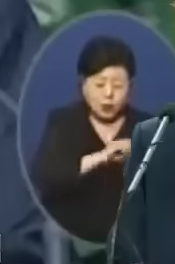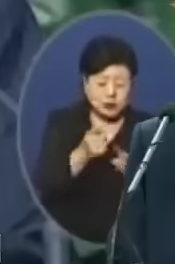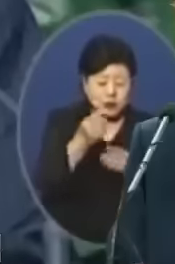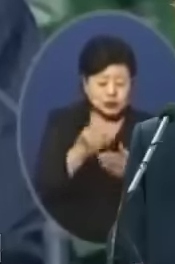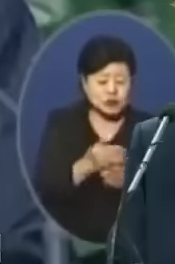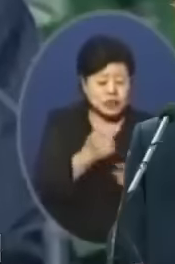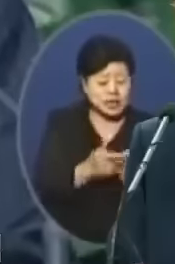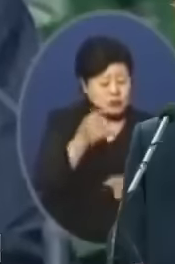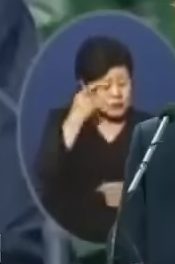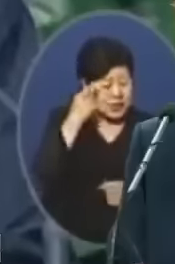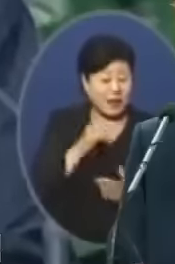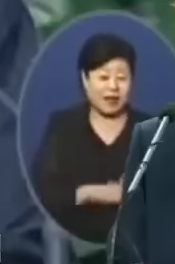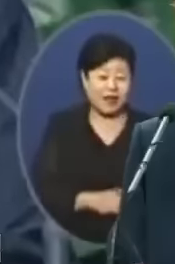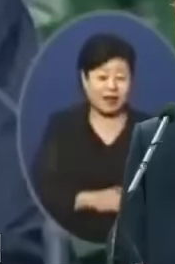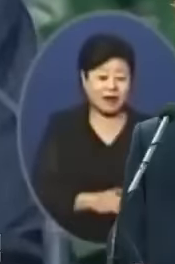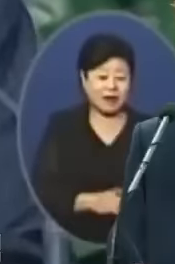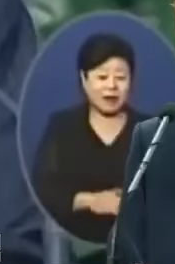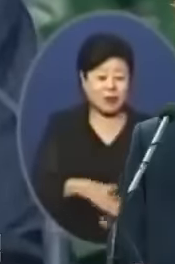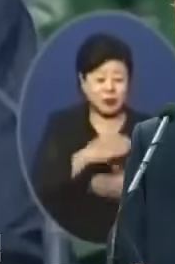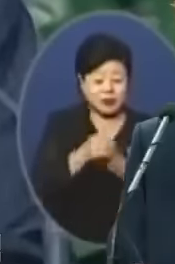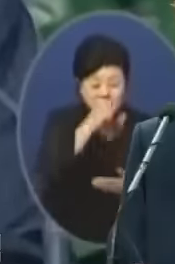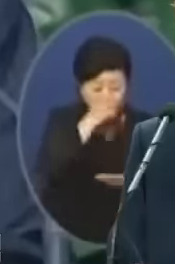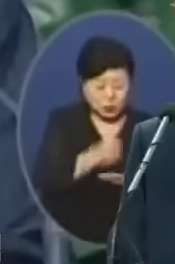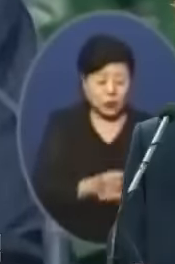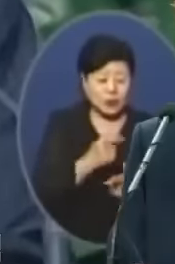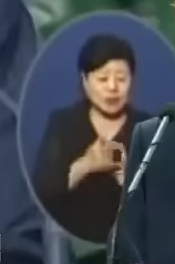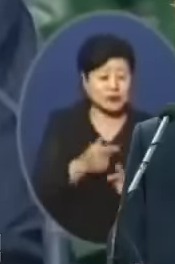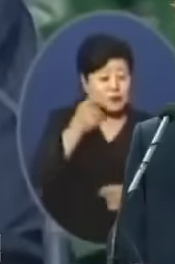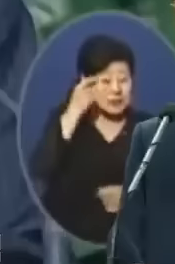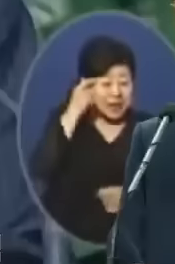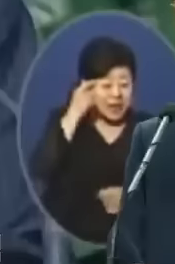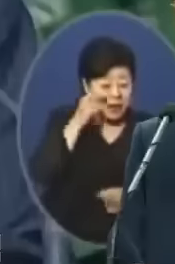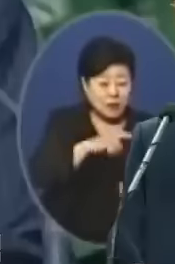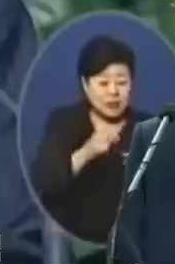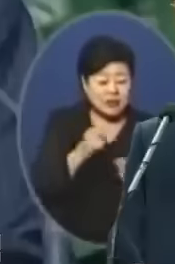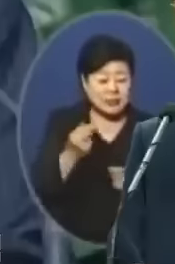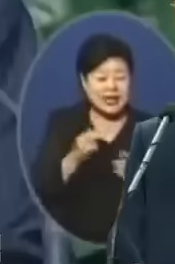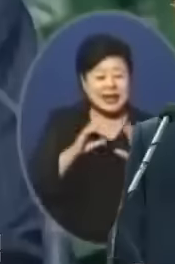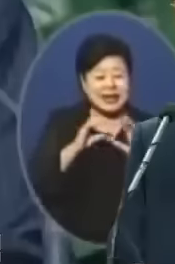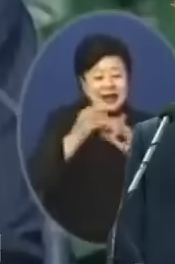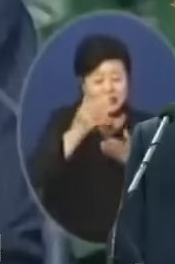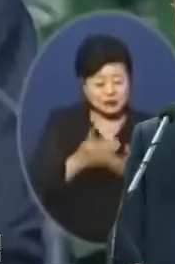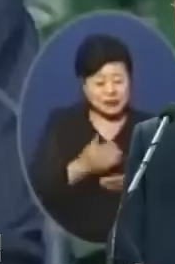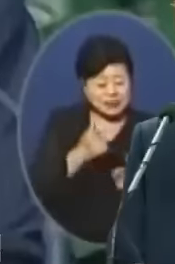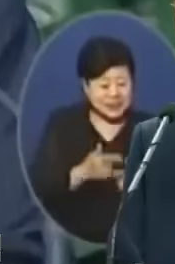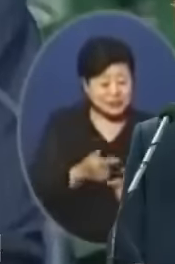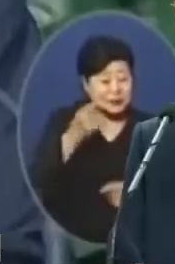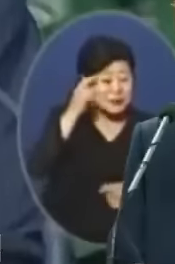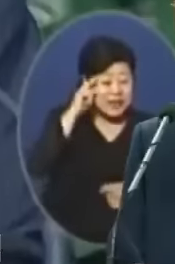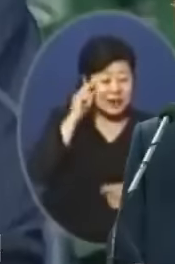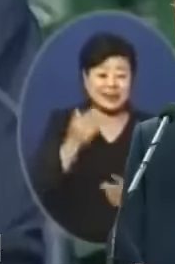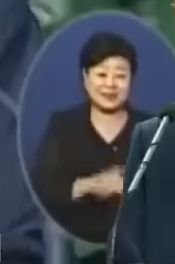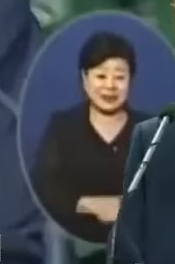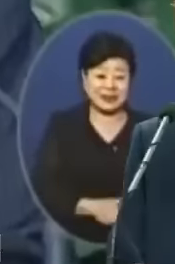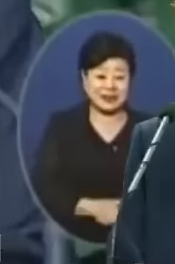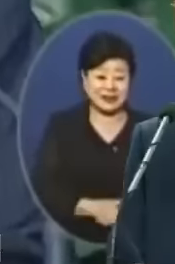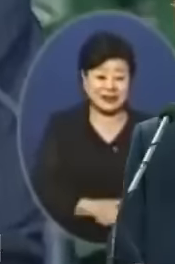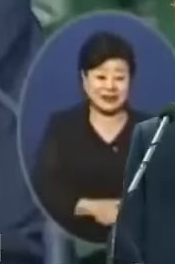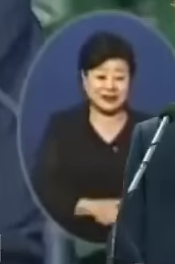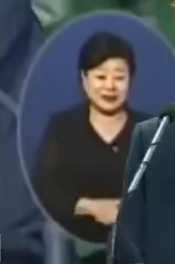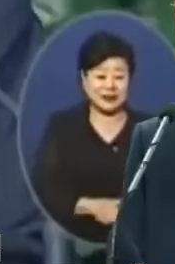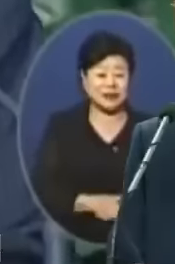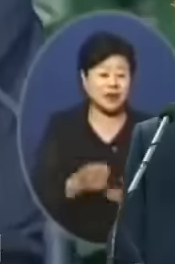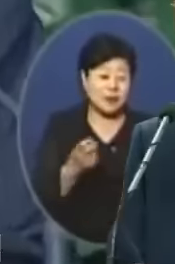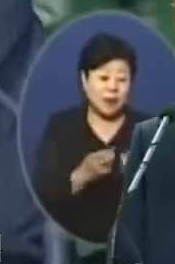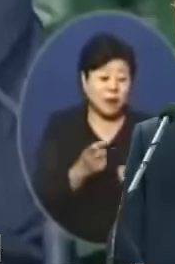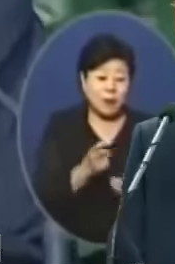주신 예수님을 생각하고 범사에 형통하게 하신 예수님을 생각하고 부활과 영생 천국을 주신 예수님을 생각해야 됩니다. 어떻게